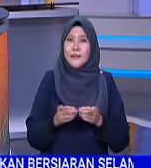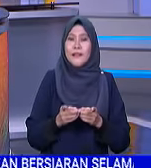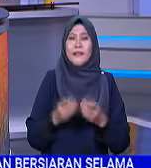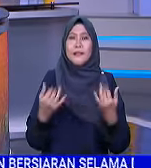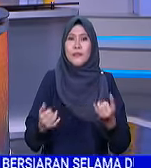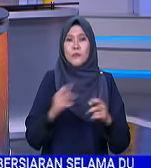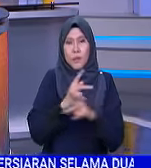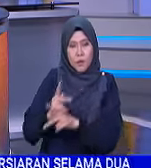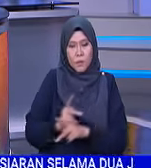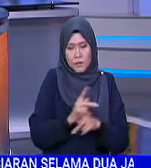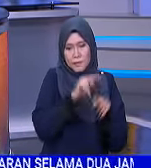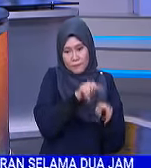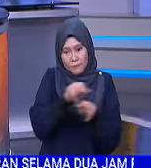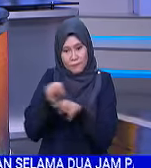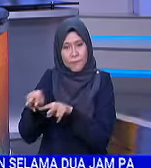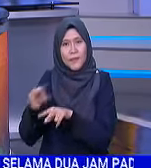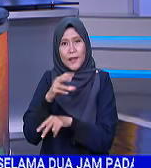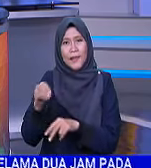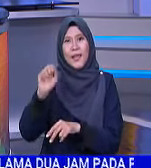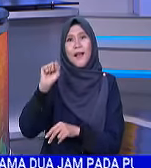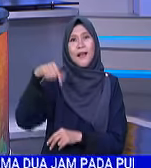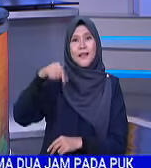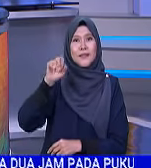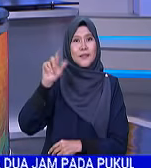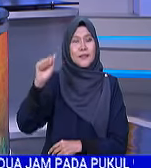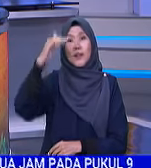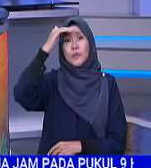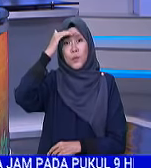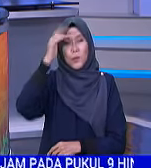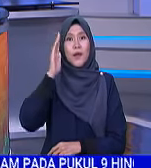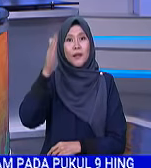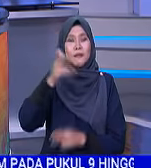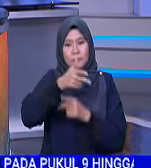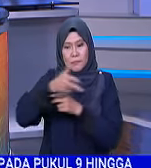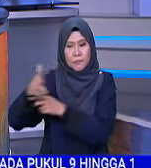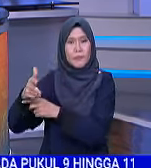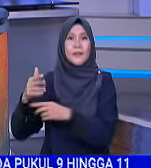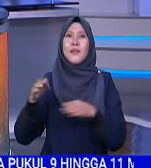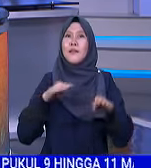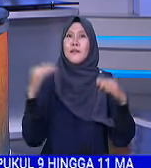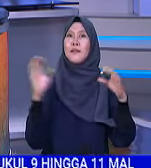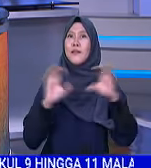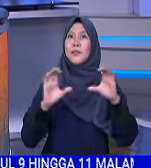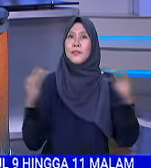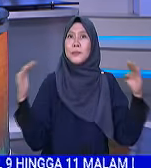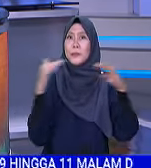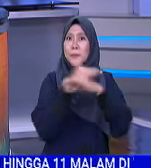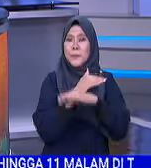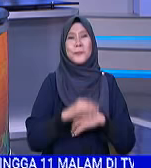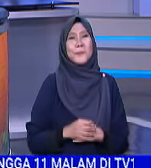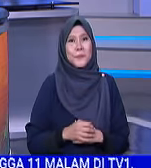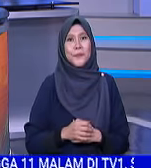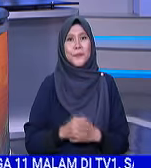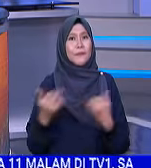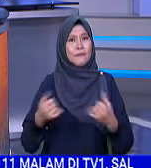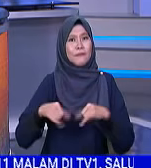terus dipertingkat pihak berkuasa dan Nur Akila Arba'in di Johor meninjau keadaan lalu lintas di negeri itu. Akila,